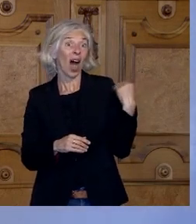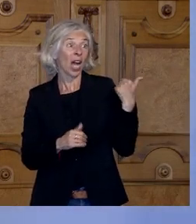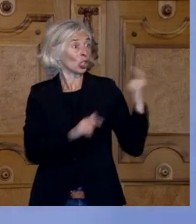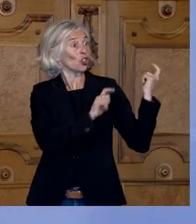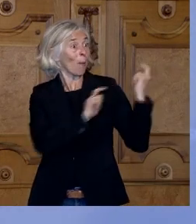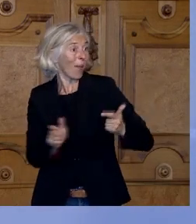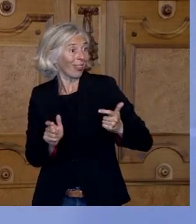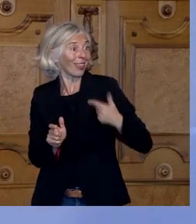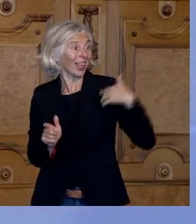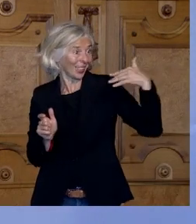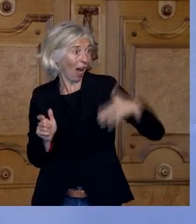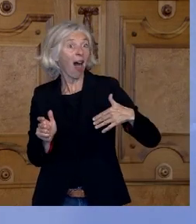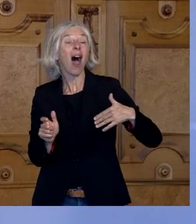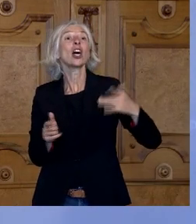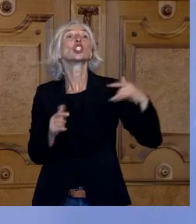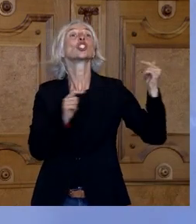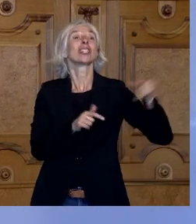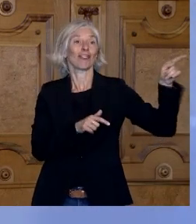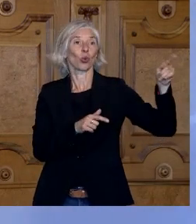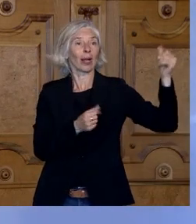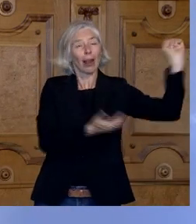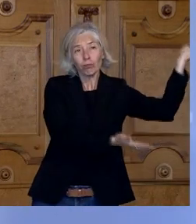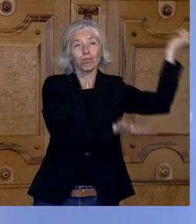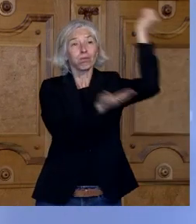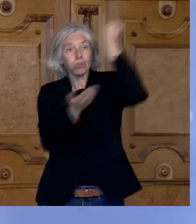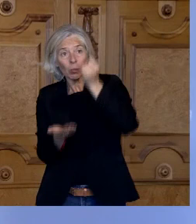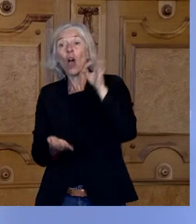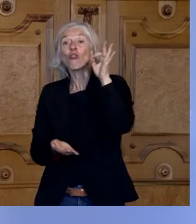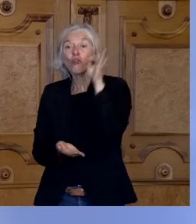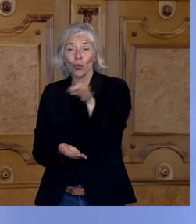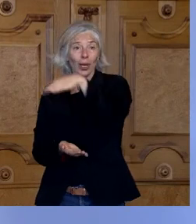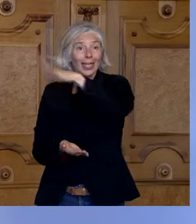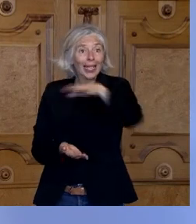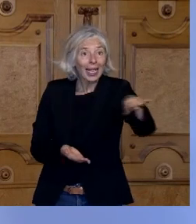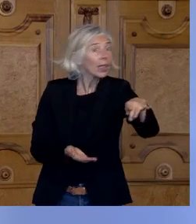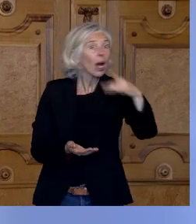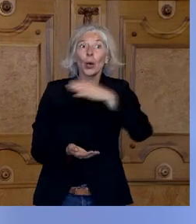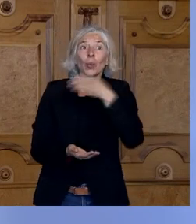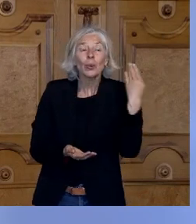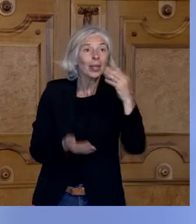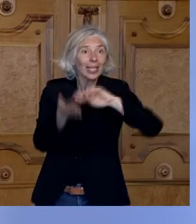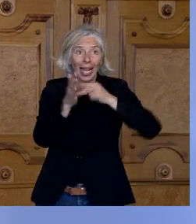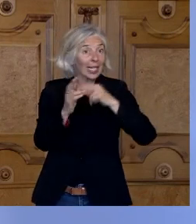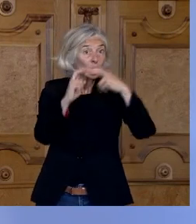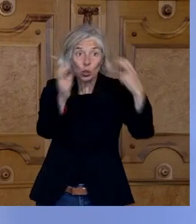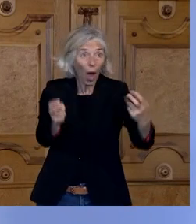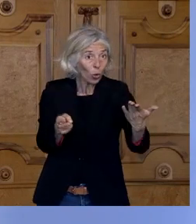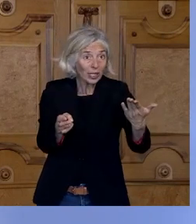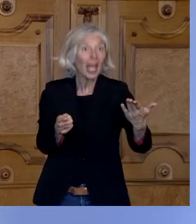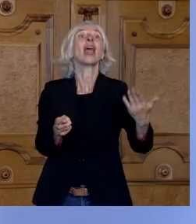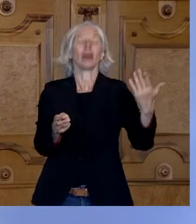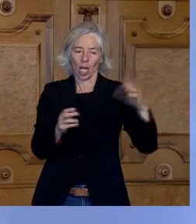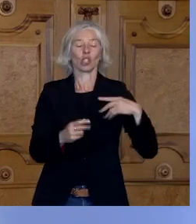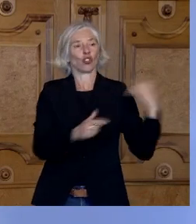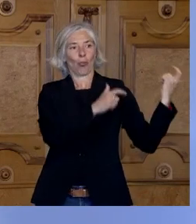bedürftige Schülerinnen und Schüler, um dort eben auch mit Tablets diese auszustatten, um eben dieses Homeschooling